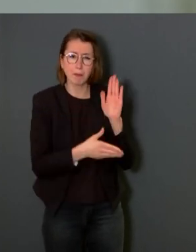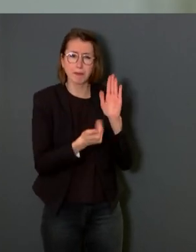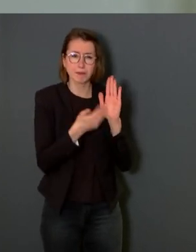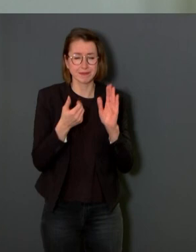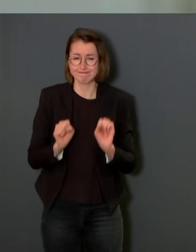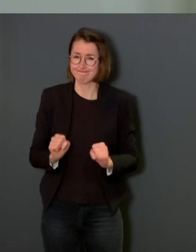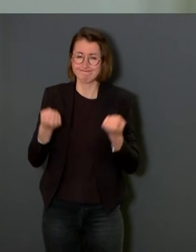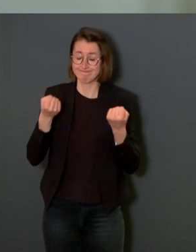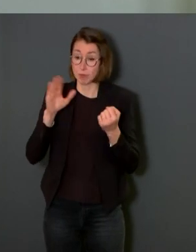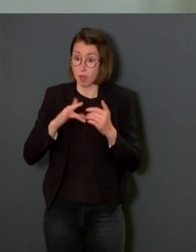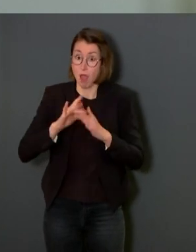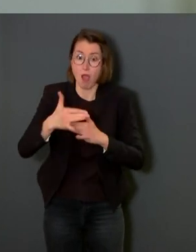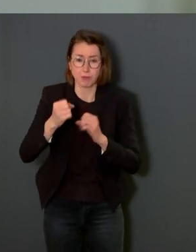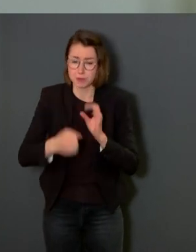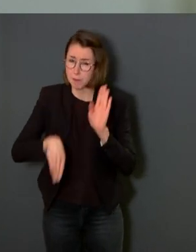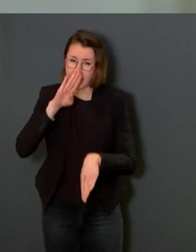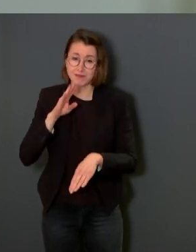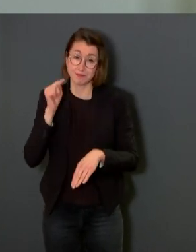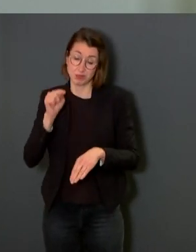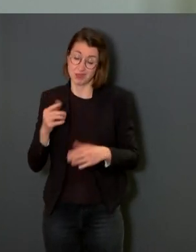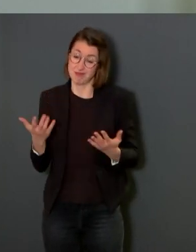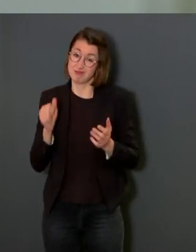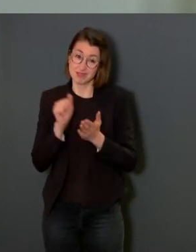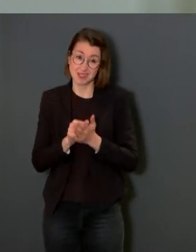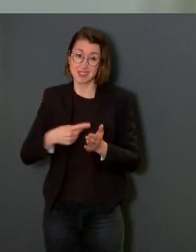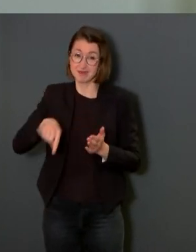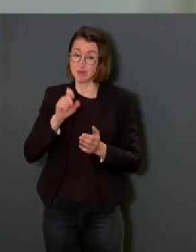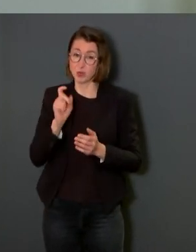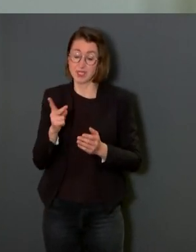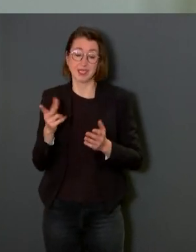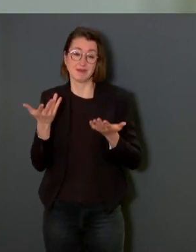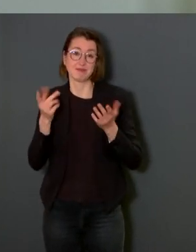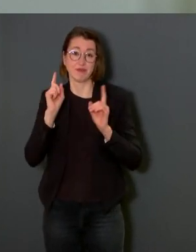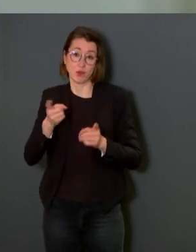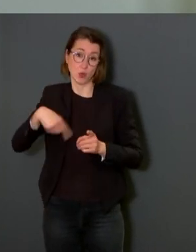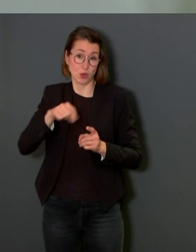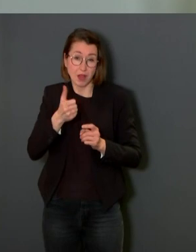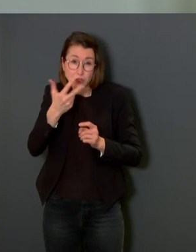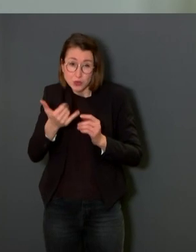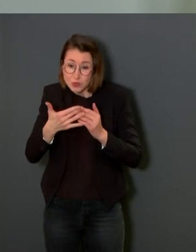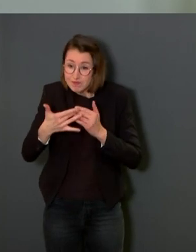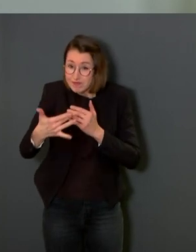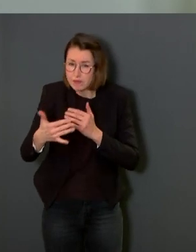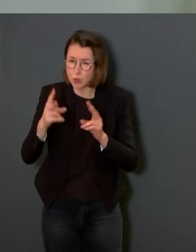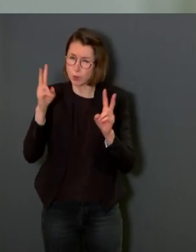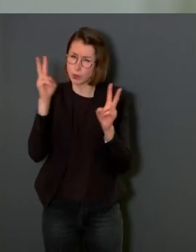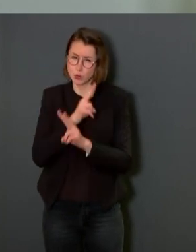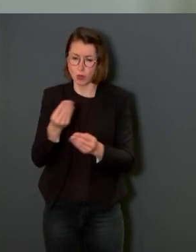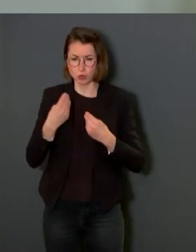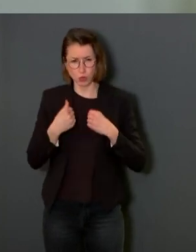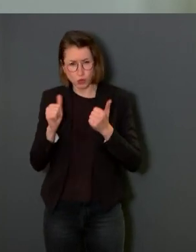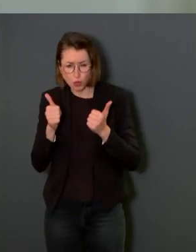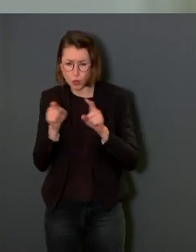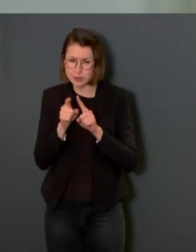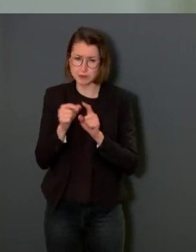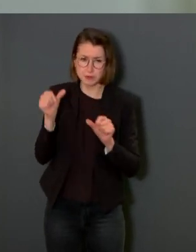prenne quelques jours, le temps de la réflexion et d'analyser les derniers chiffres, et donc de